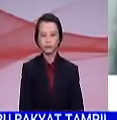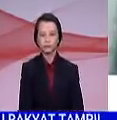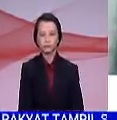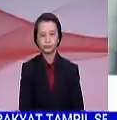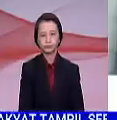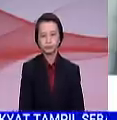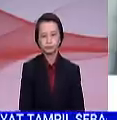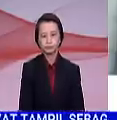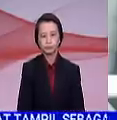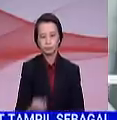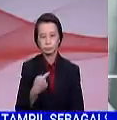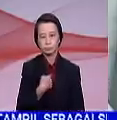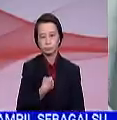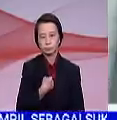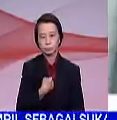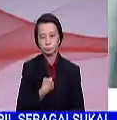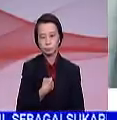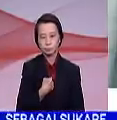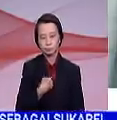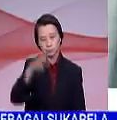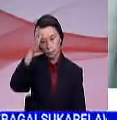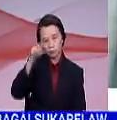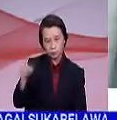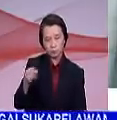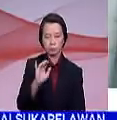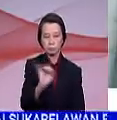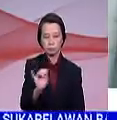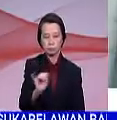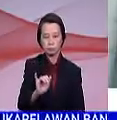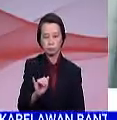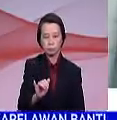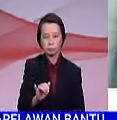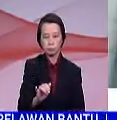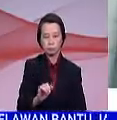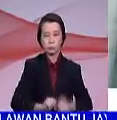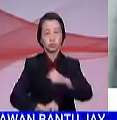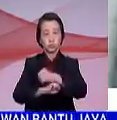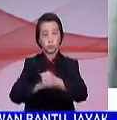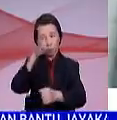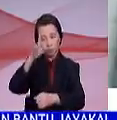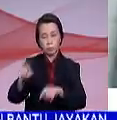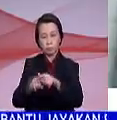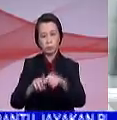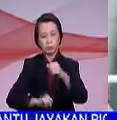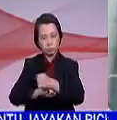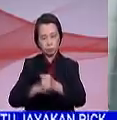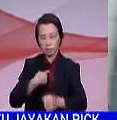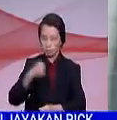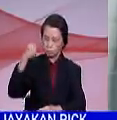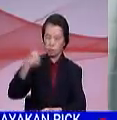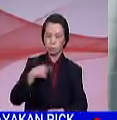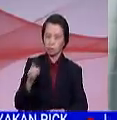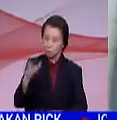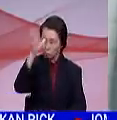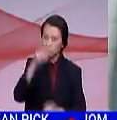saya ni, dia macam tulang belakang dalam family saya. Dialah